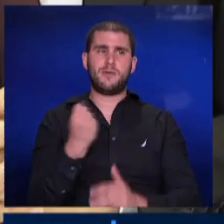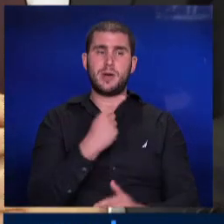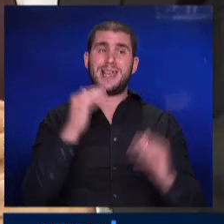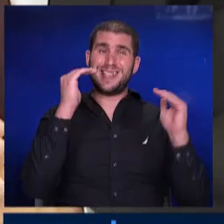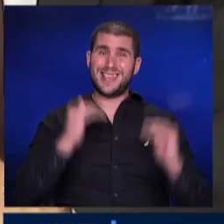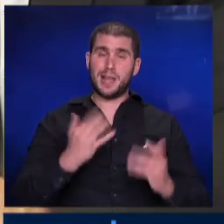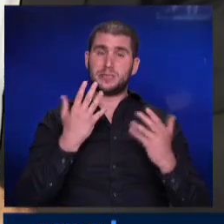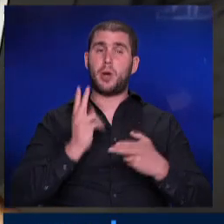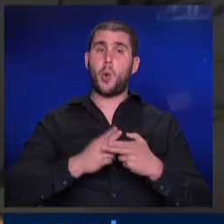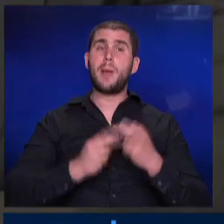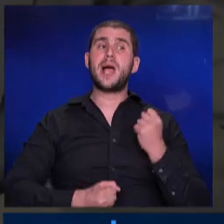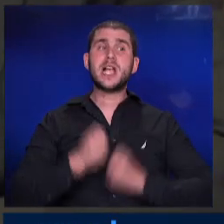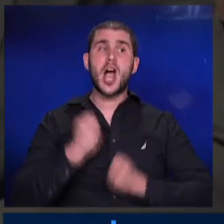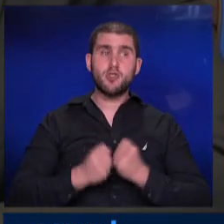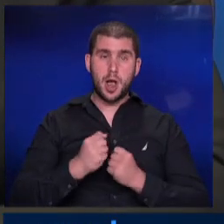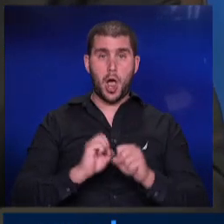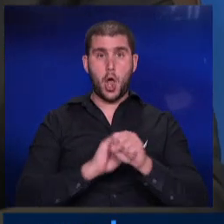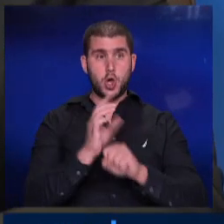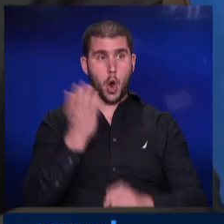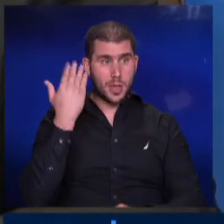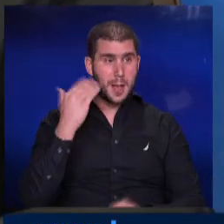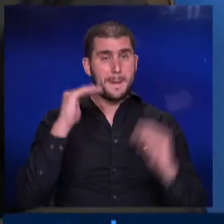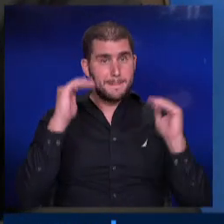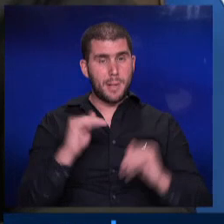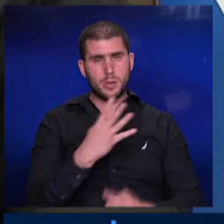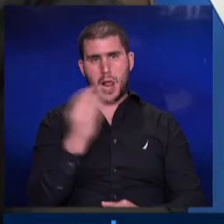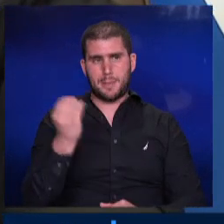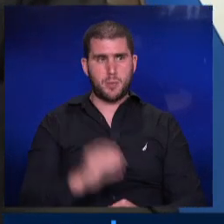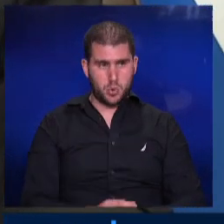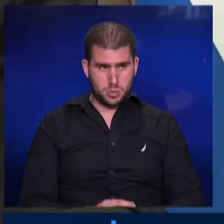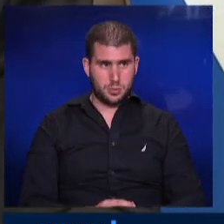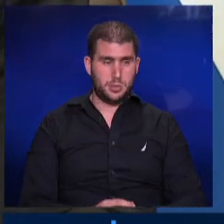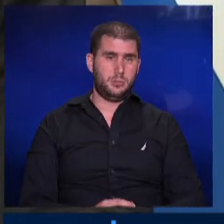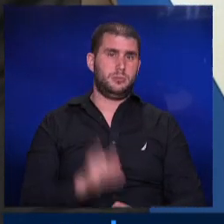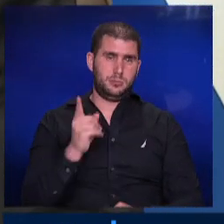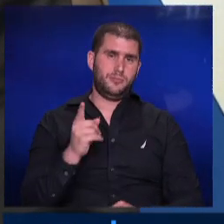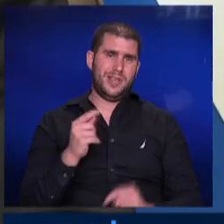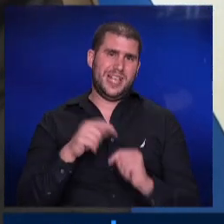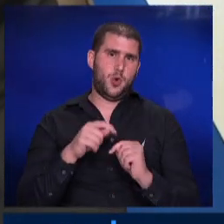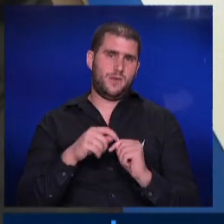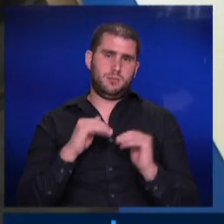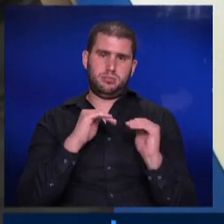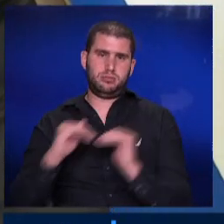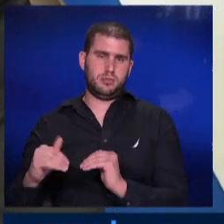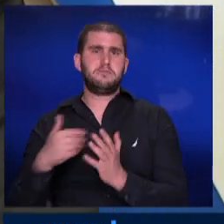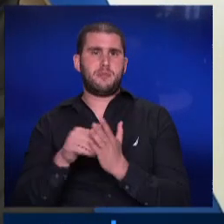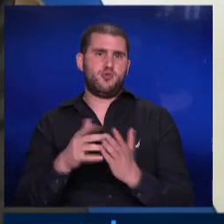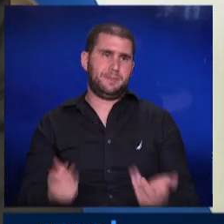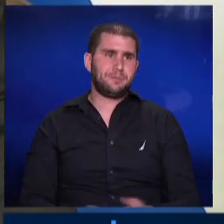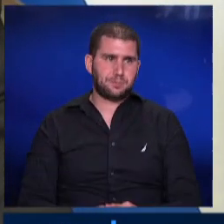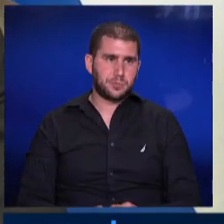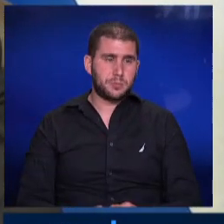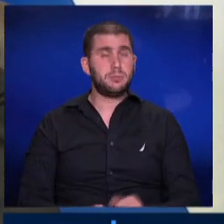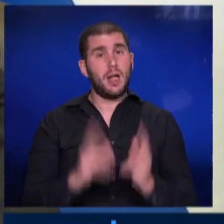מספר החולים הקשים בקורונה מתחת ל-400, והמגמה החיובית נמשכת.